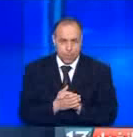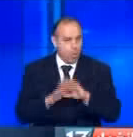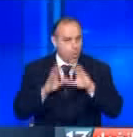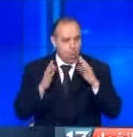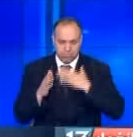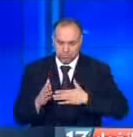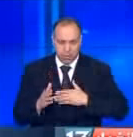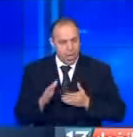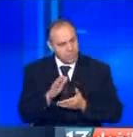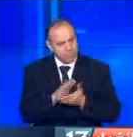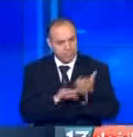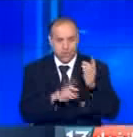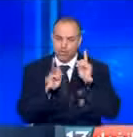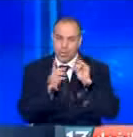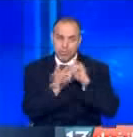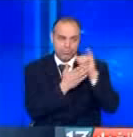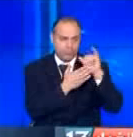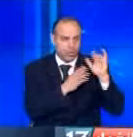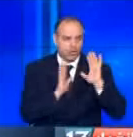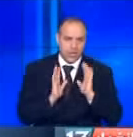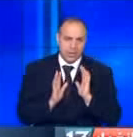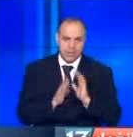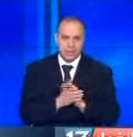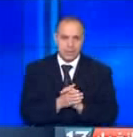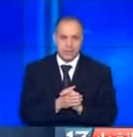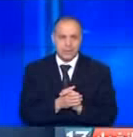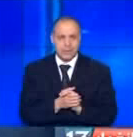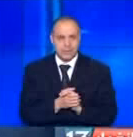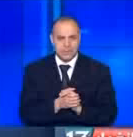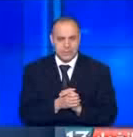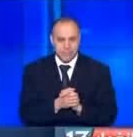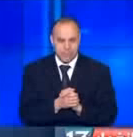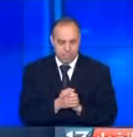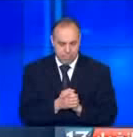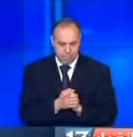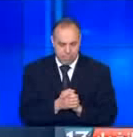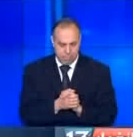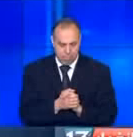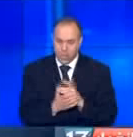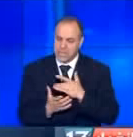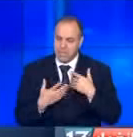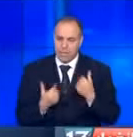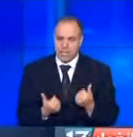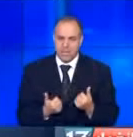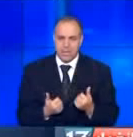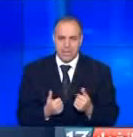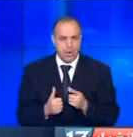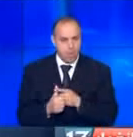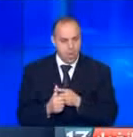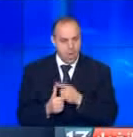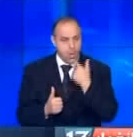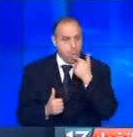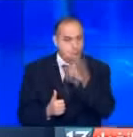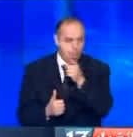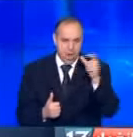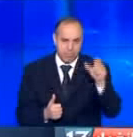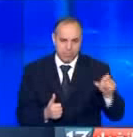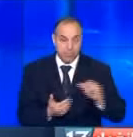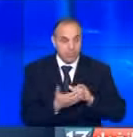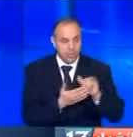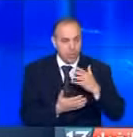التونسية. سيد ياسر، هل يمكن إطلاق شاهدين على كيفية يعني تعاملكم مع هذه الأزمة بين ظفرين؟